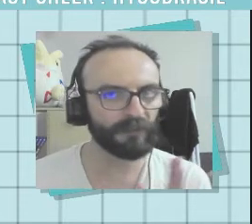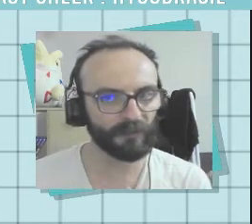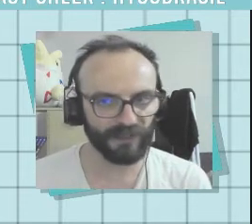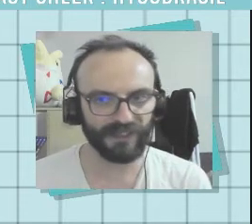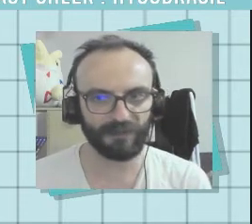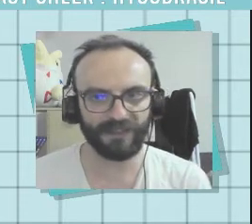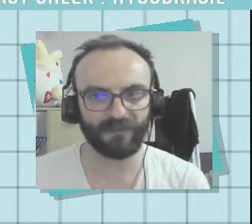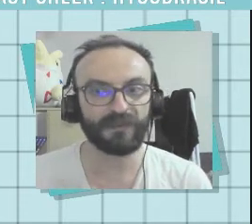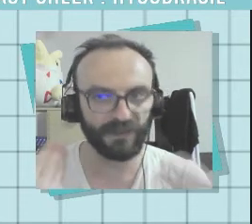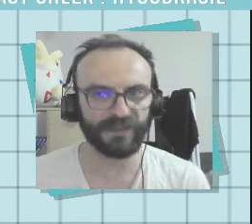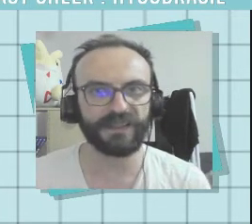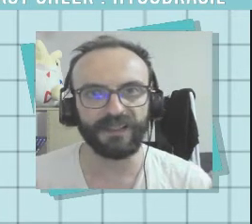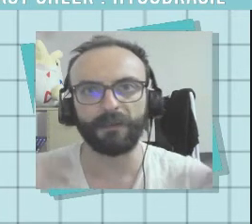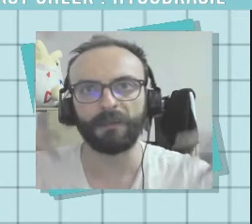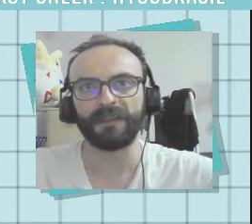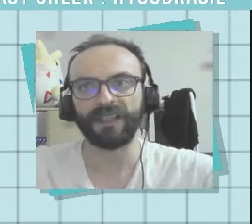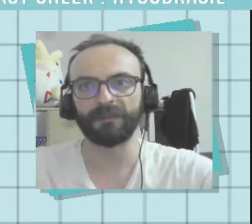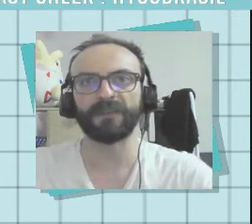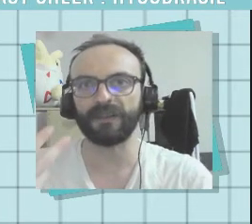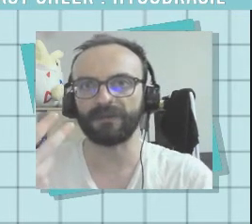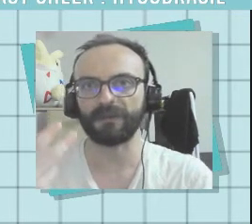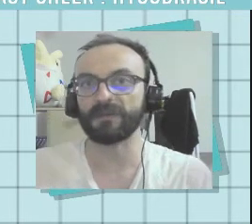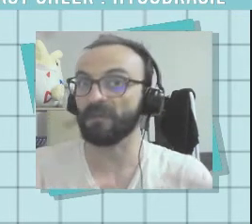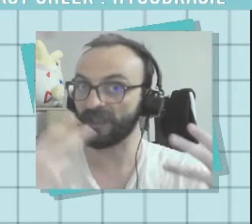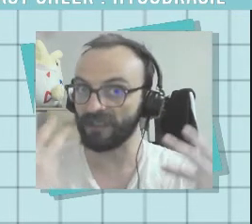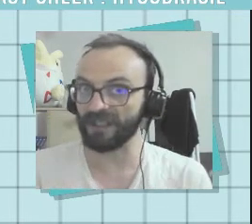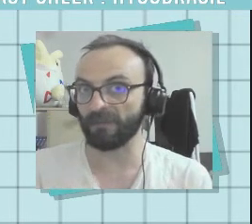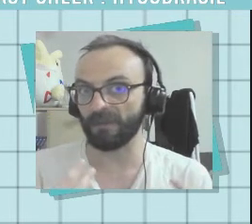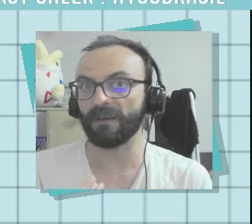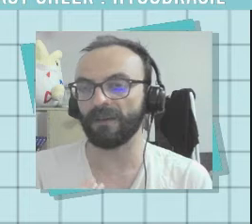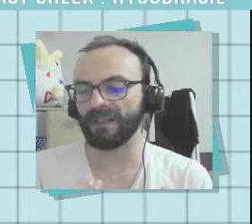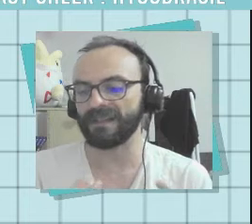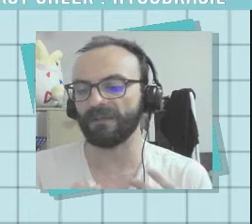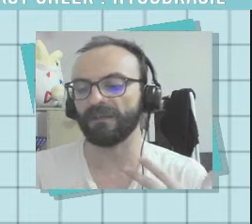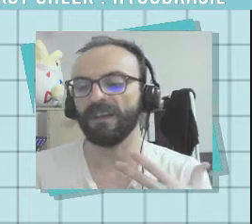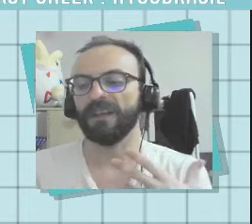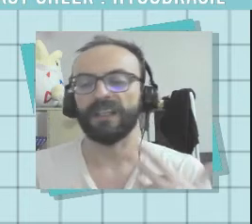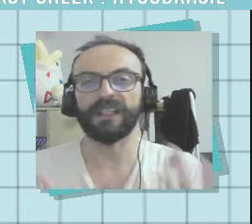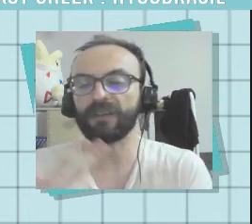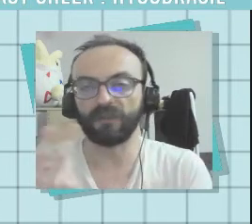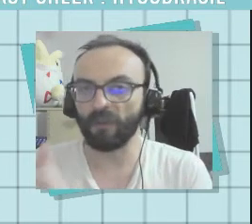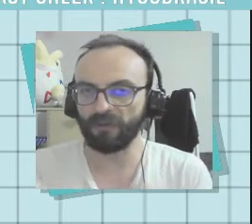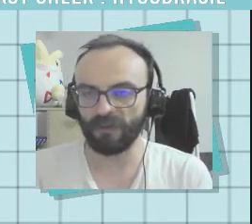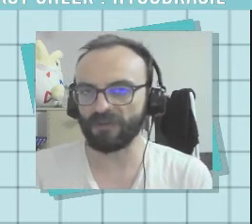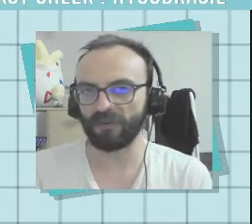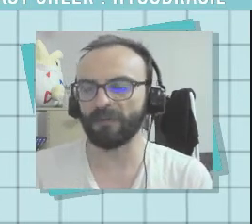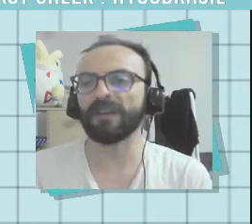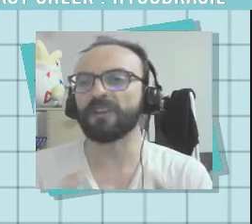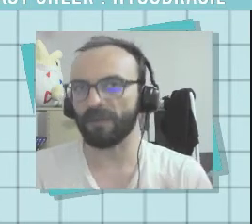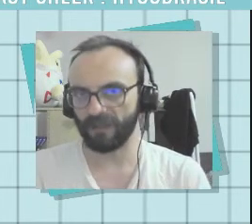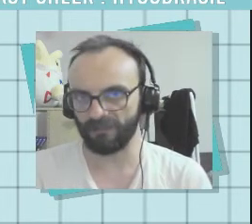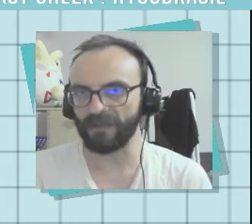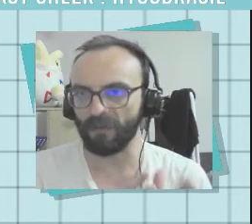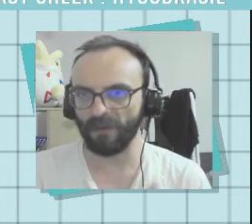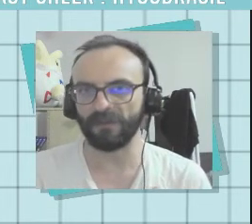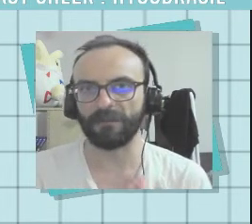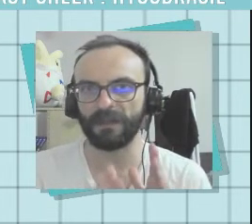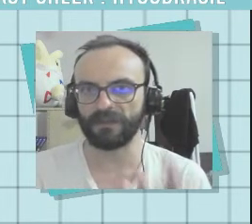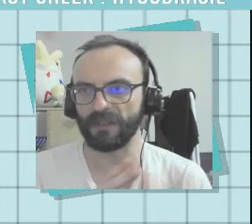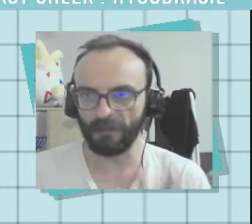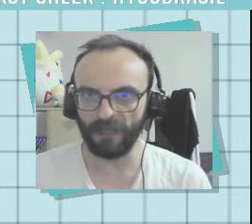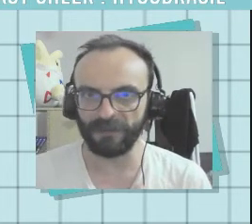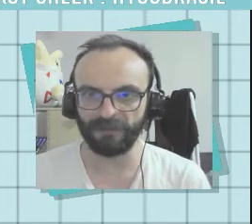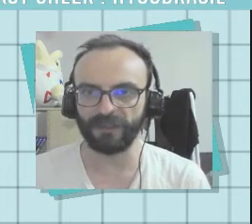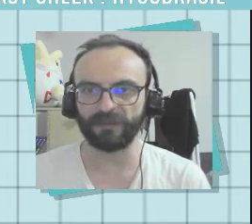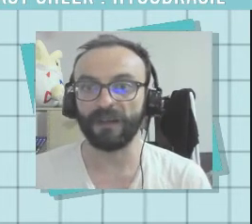même une forme de discrimination qui nécessiterait quand même un entraînement très costaud. Parce que moi, quelqu'un me parle en LSF et il a que 3 doigts sur une main, je peux arriver à le comprendre parce que